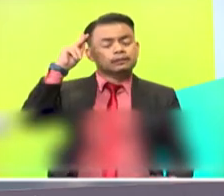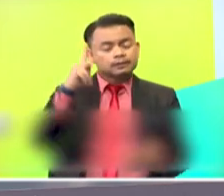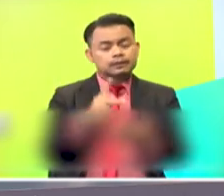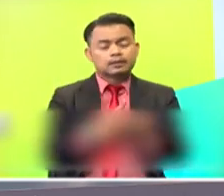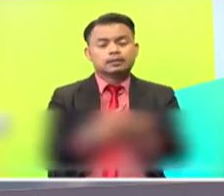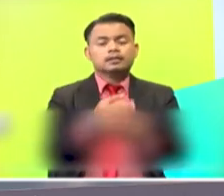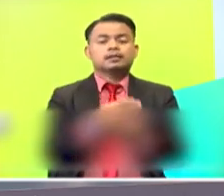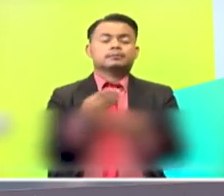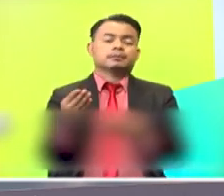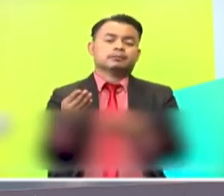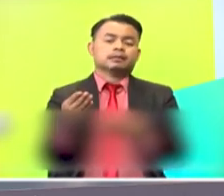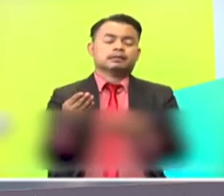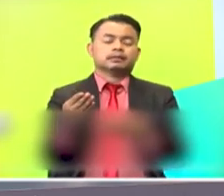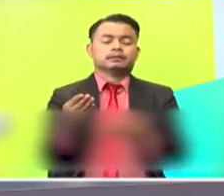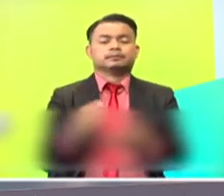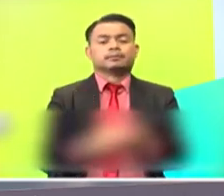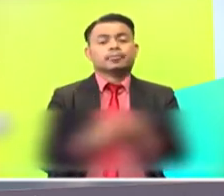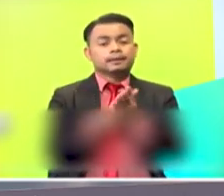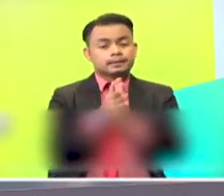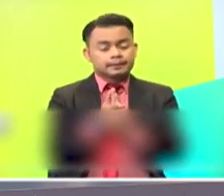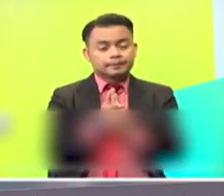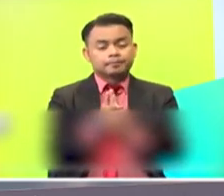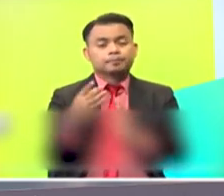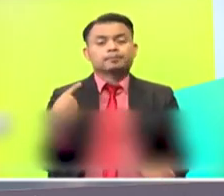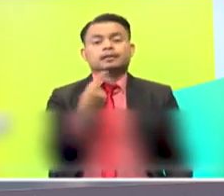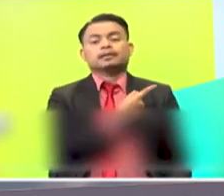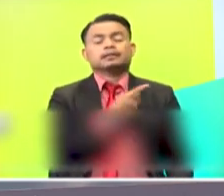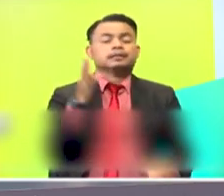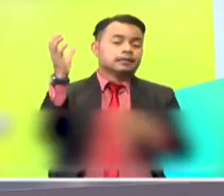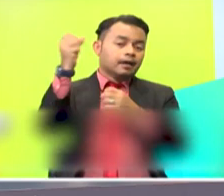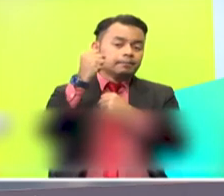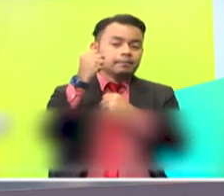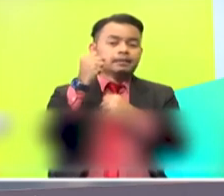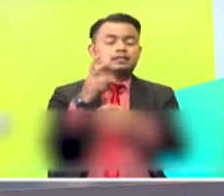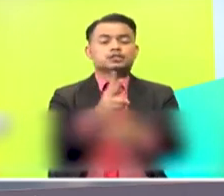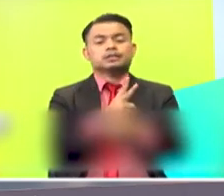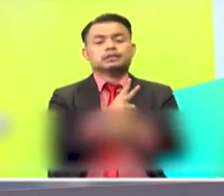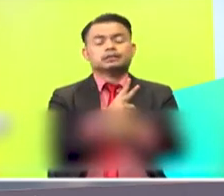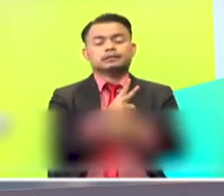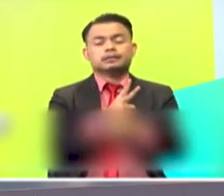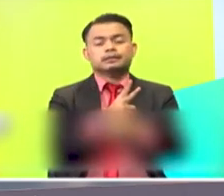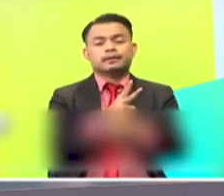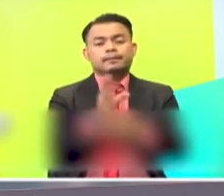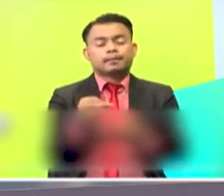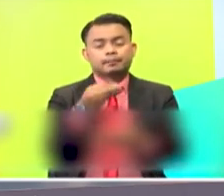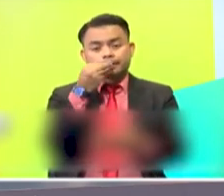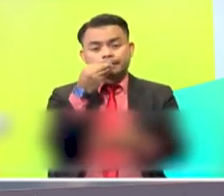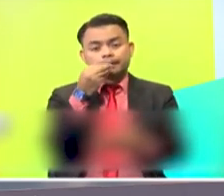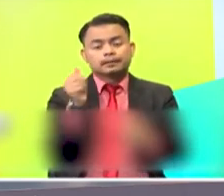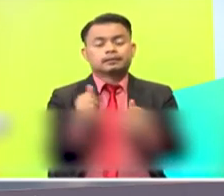dengan betul make kita dapat menjaga quality bahan makanan kita kita dapat mencegah